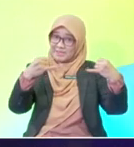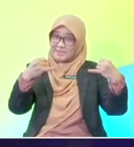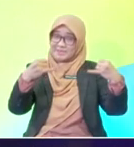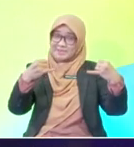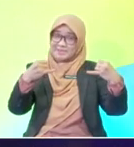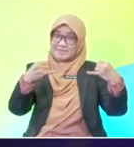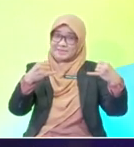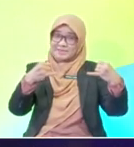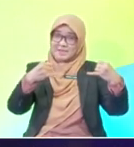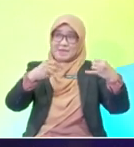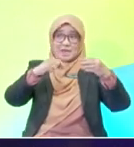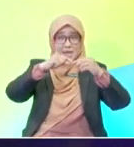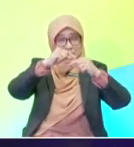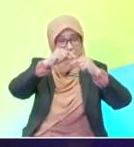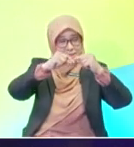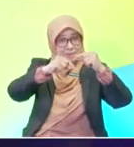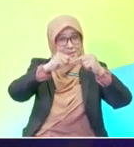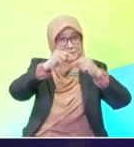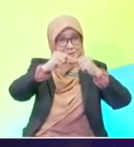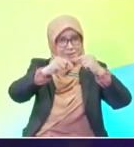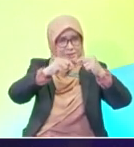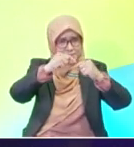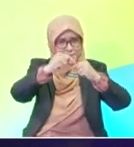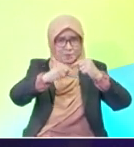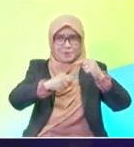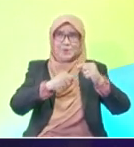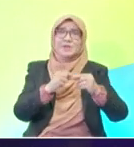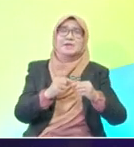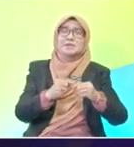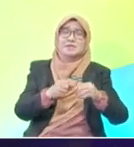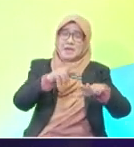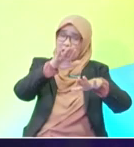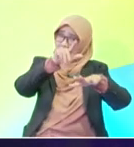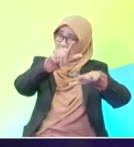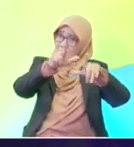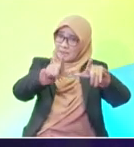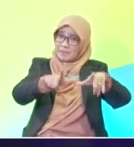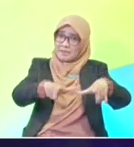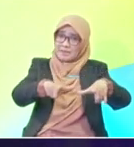Kita simpulkan hijau. Cikgu pun ada benang. Okey, letak dekat atas ni.